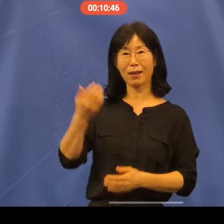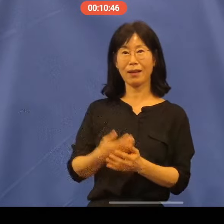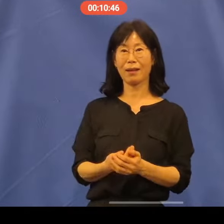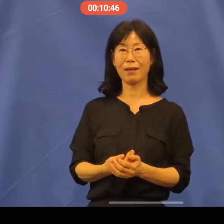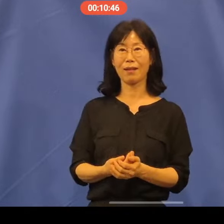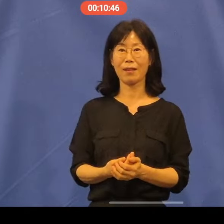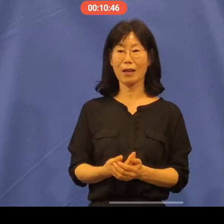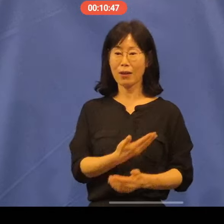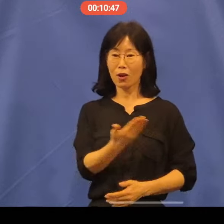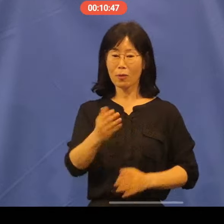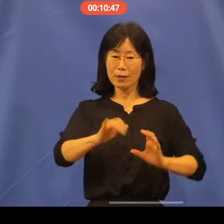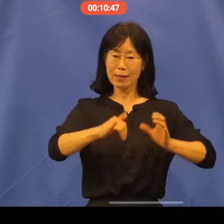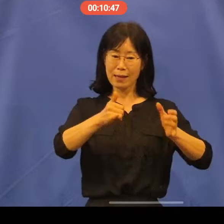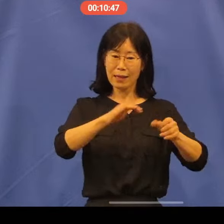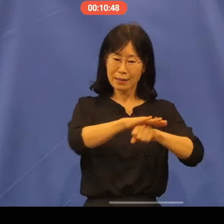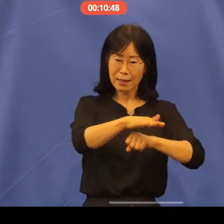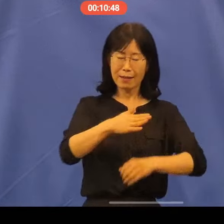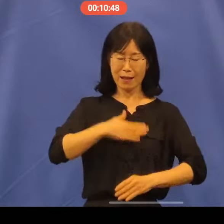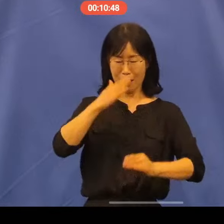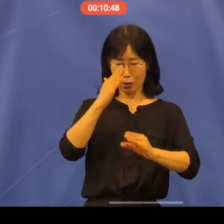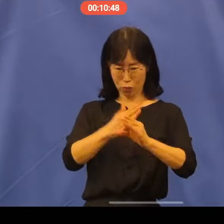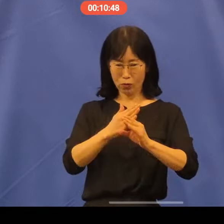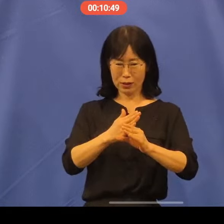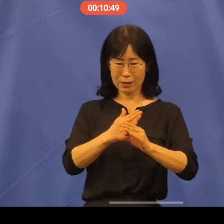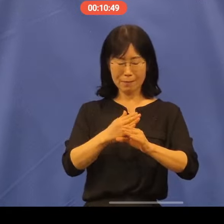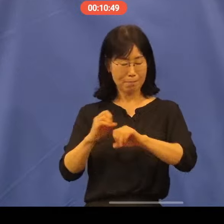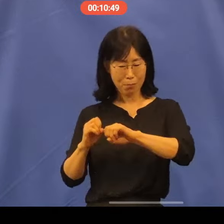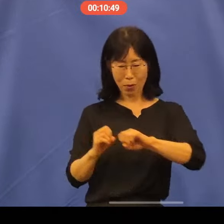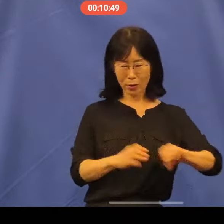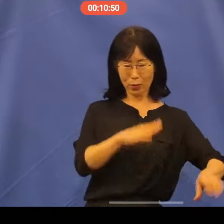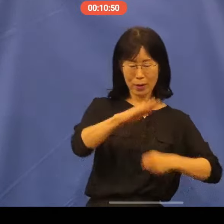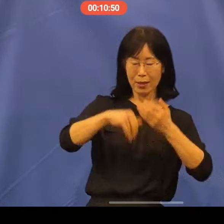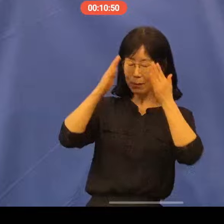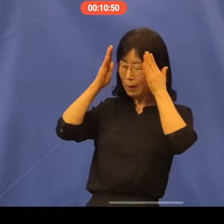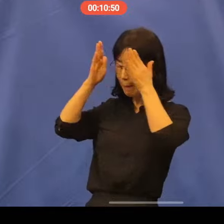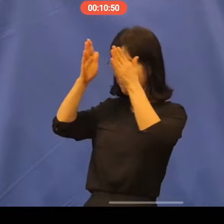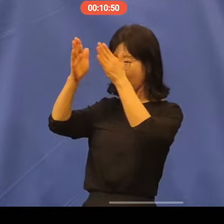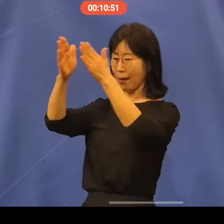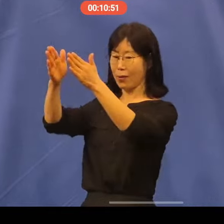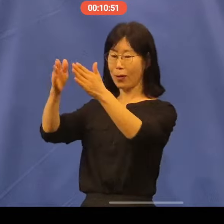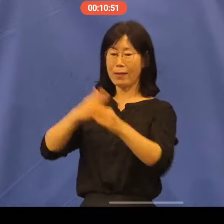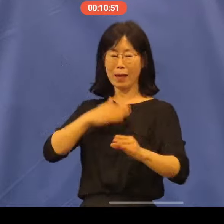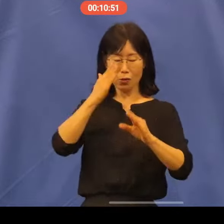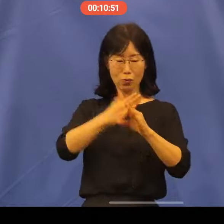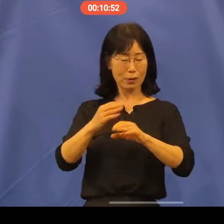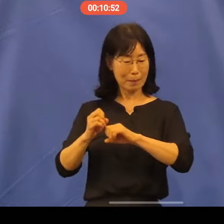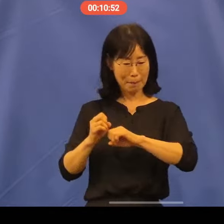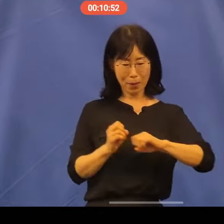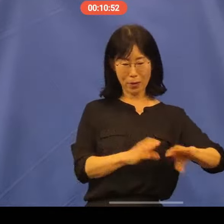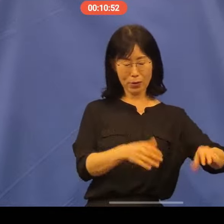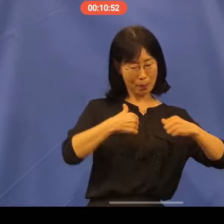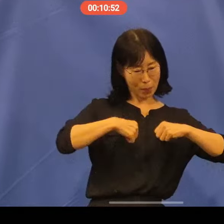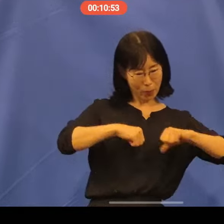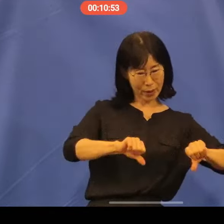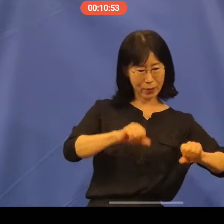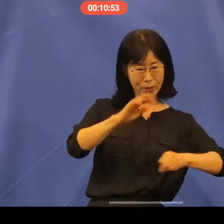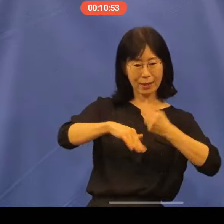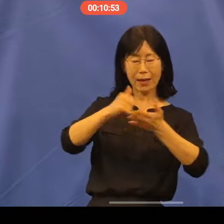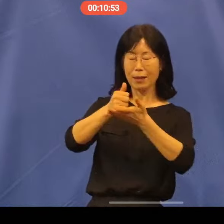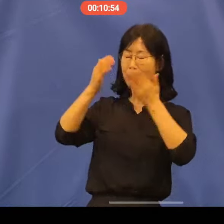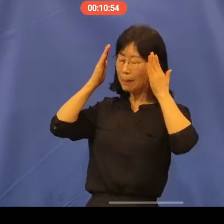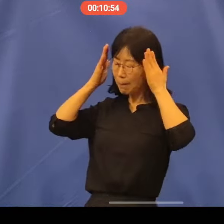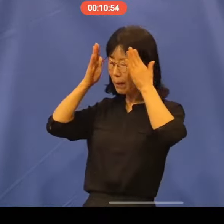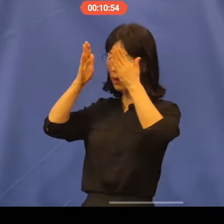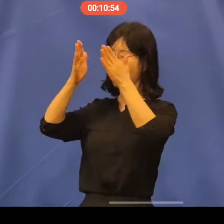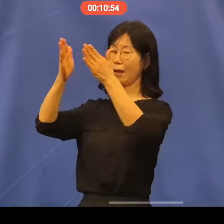이 세계관에서 하나님으로 전환하는 이 거대한 전환, 나 중심이 아니라 하나님 중심으로, 나만 보는 게 아니라 하나님을